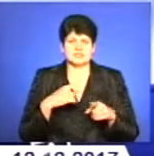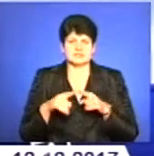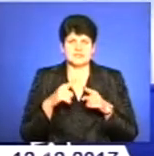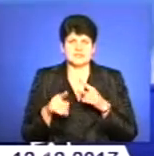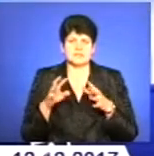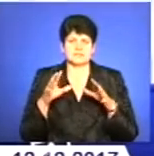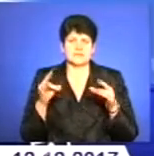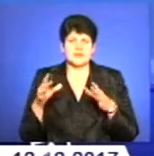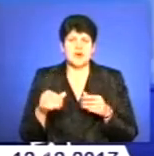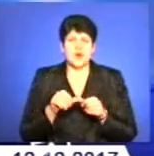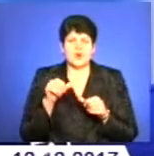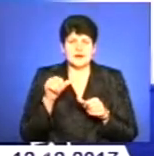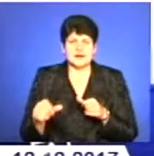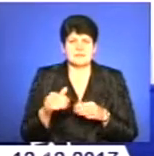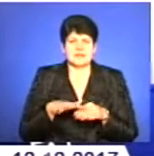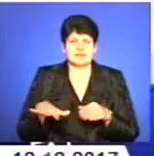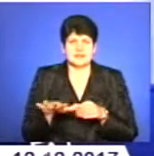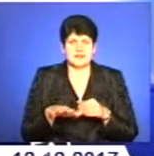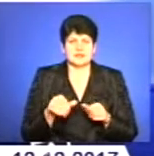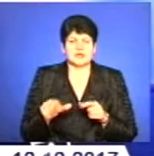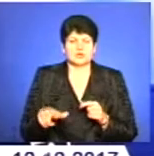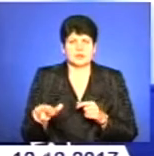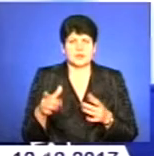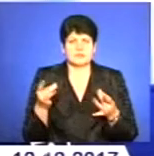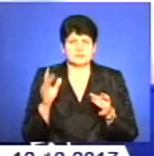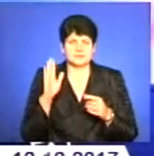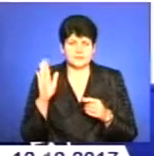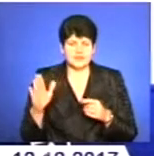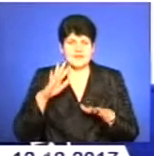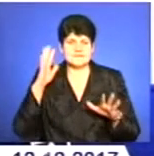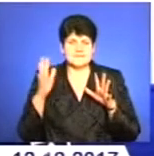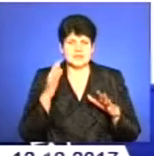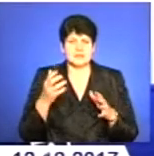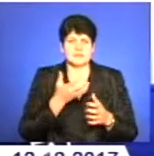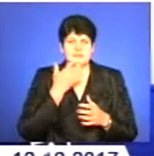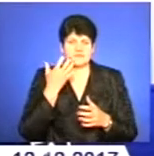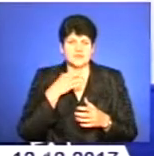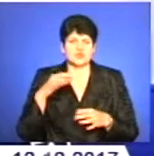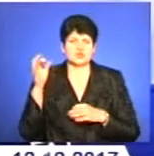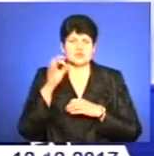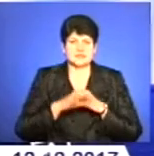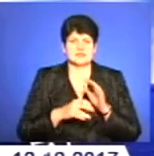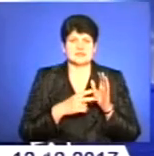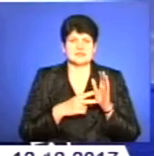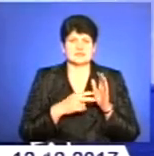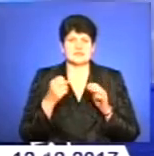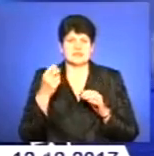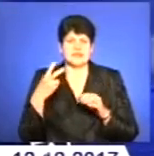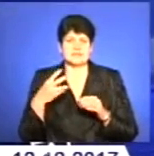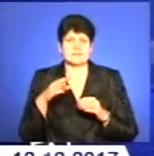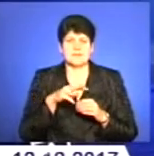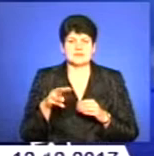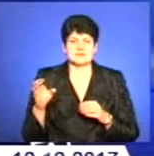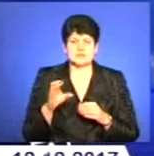на окремих ділянках доріг ожеледиться. Вітер північно-західний 7-12 метрів за секунду. Температура